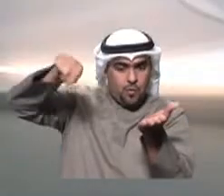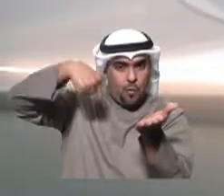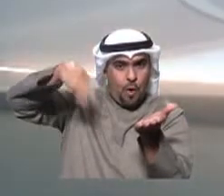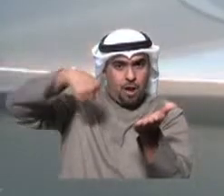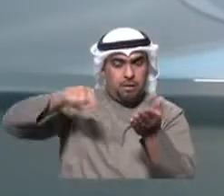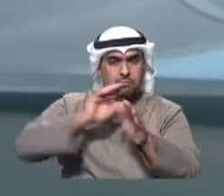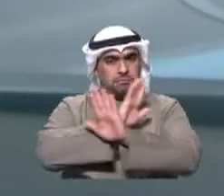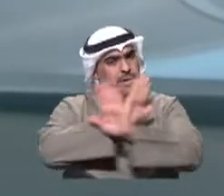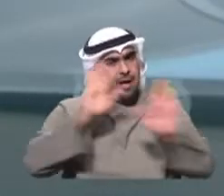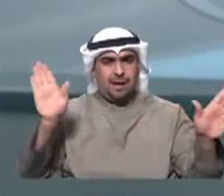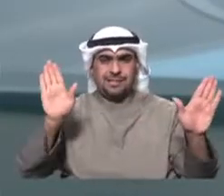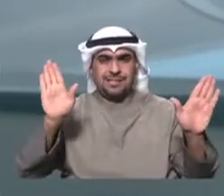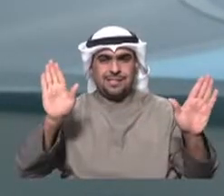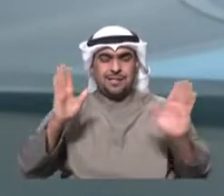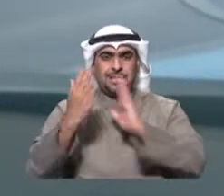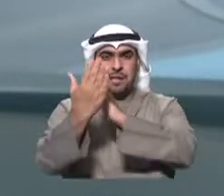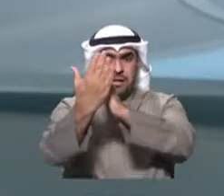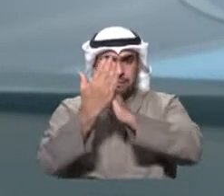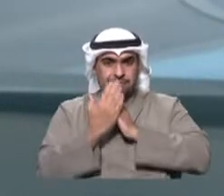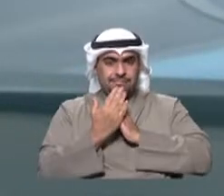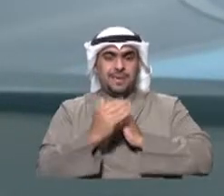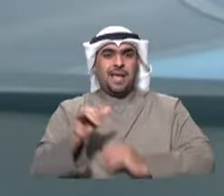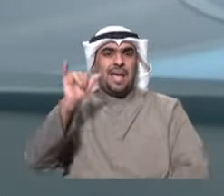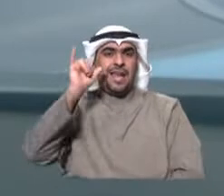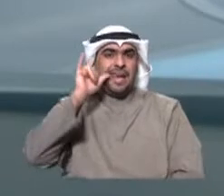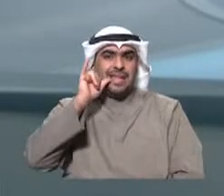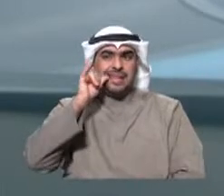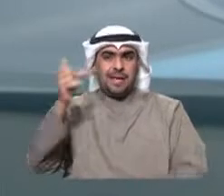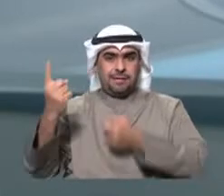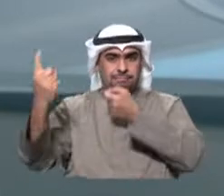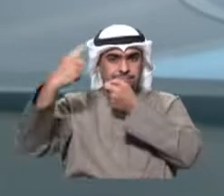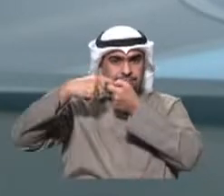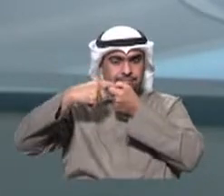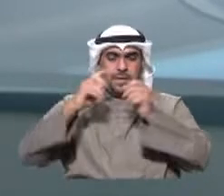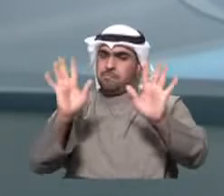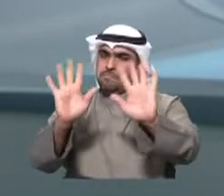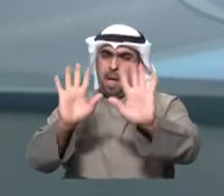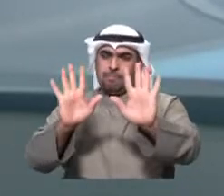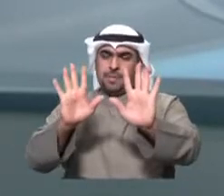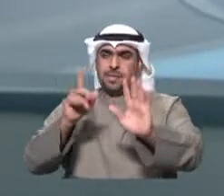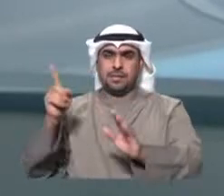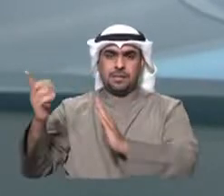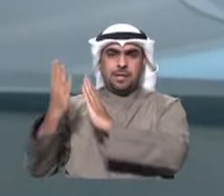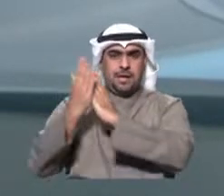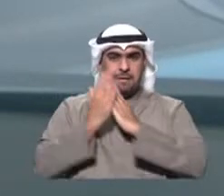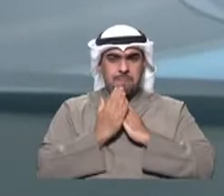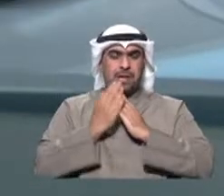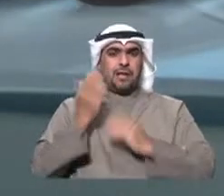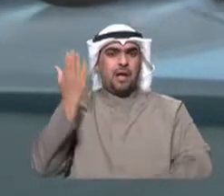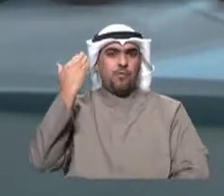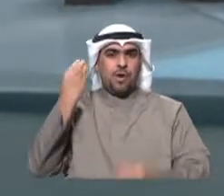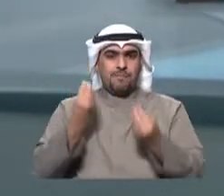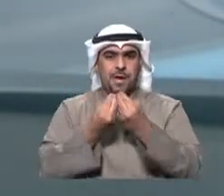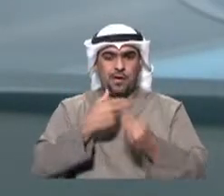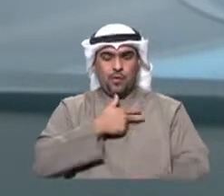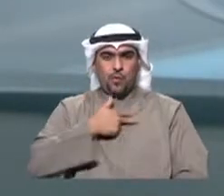الله ثراه وثيقة الاستقلال وإلغاء معاهدة الحماية مع حكومة بريطانيا المبرمة في عام